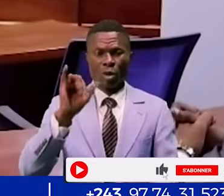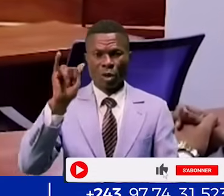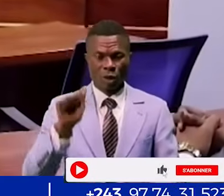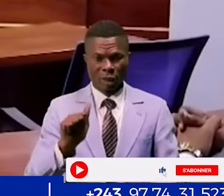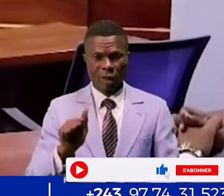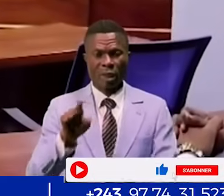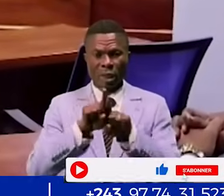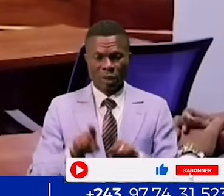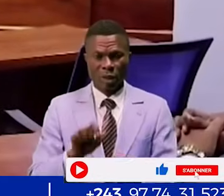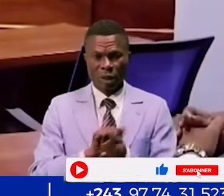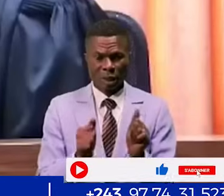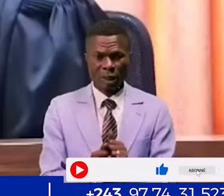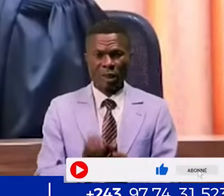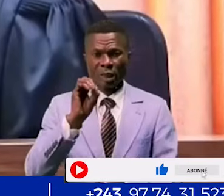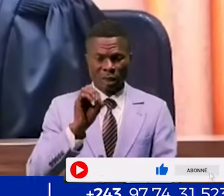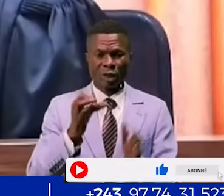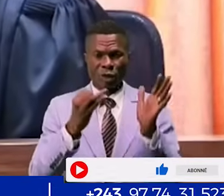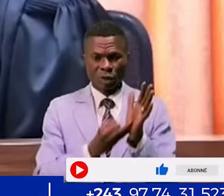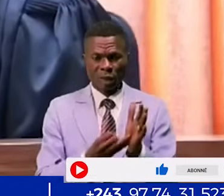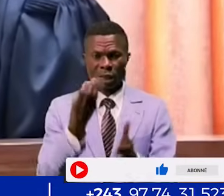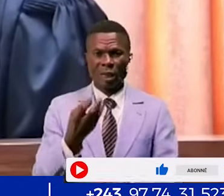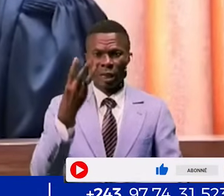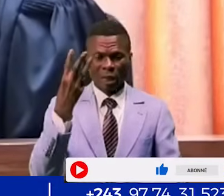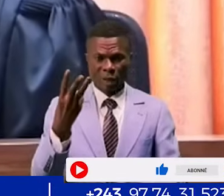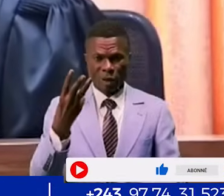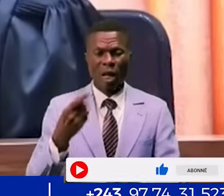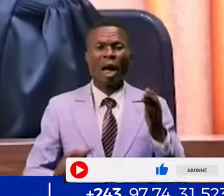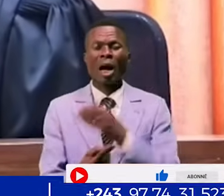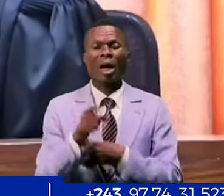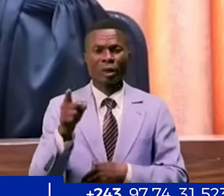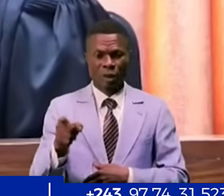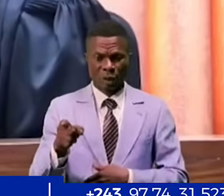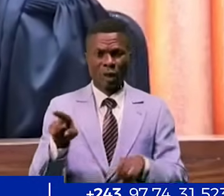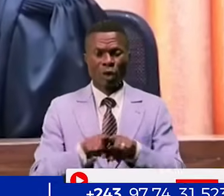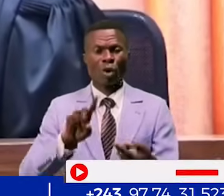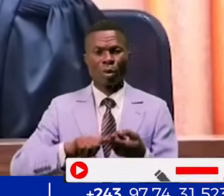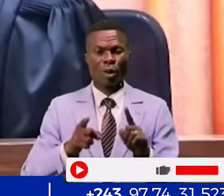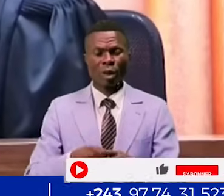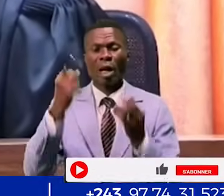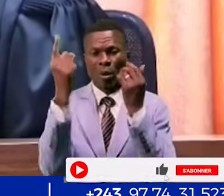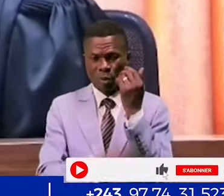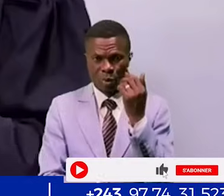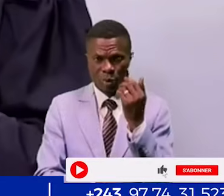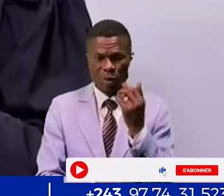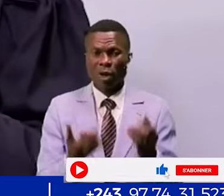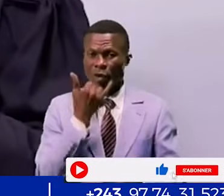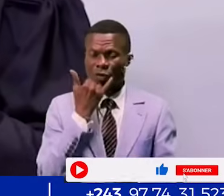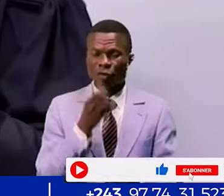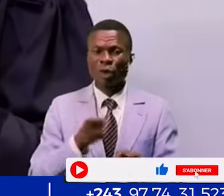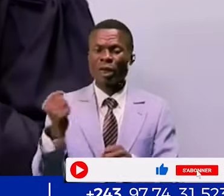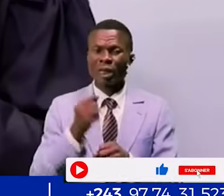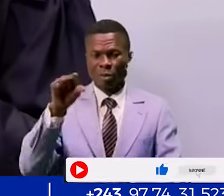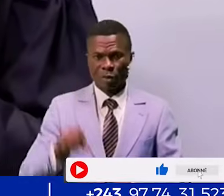Bienvenue, code 0783. Elle a été, tout comme ses prédécesseurs, condamnée pour faute de